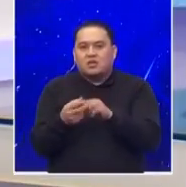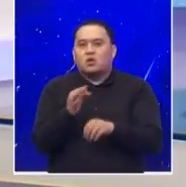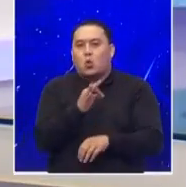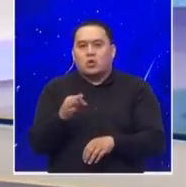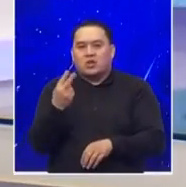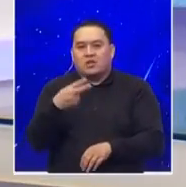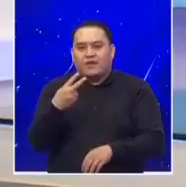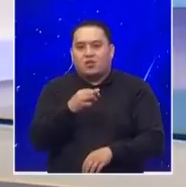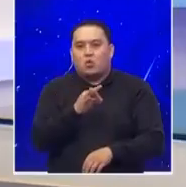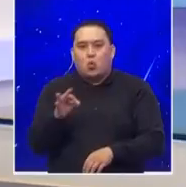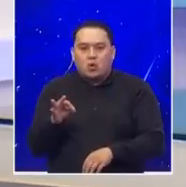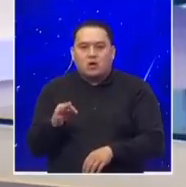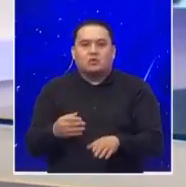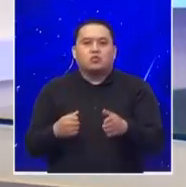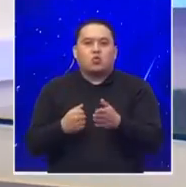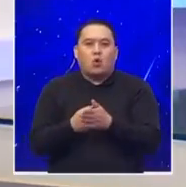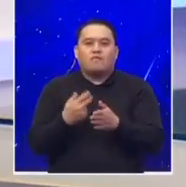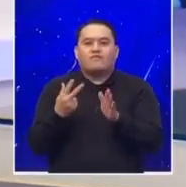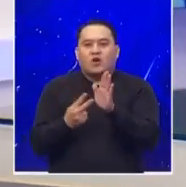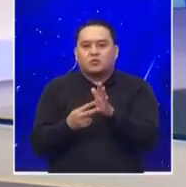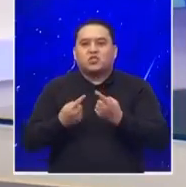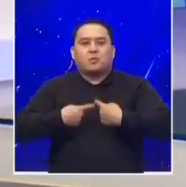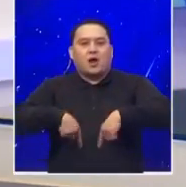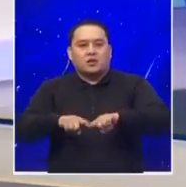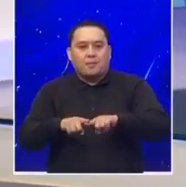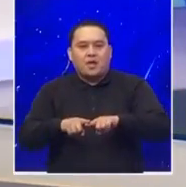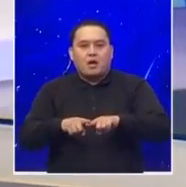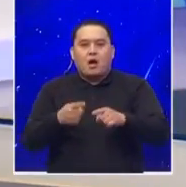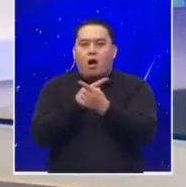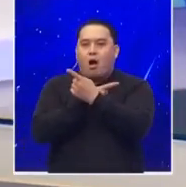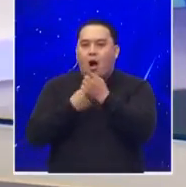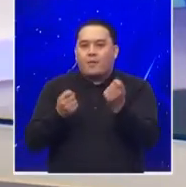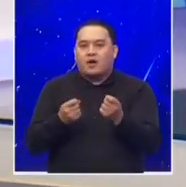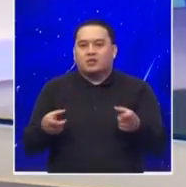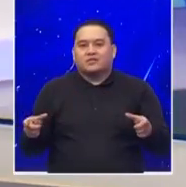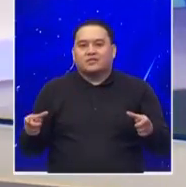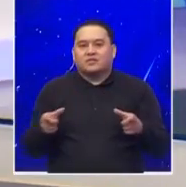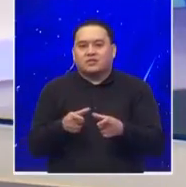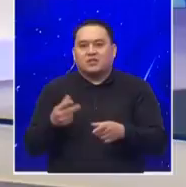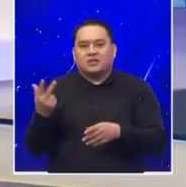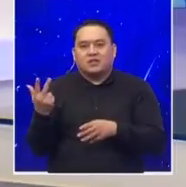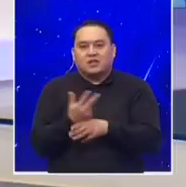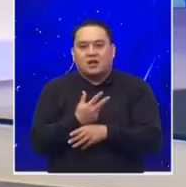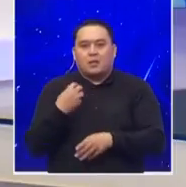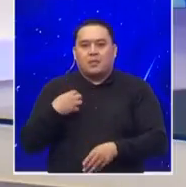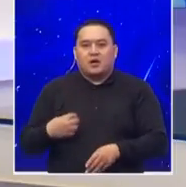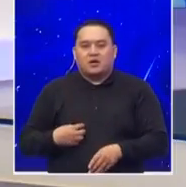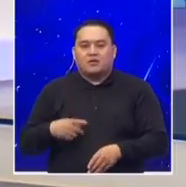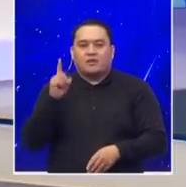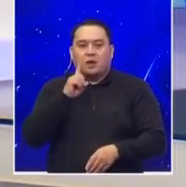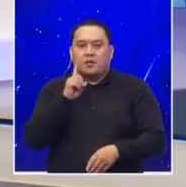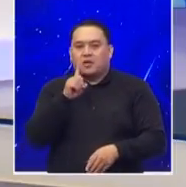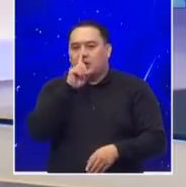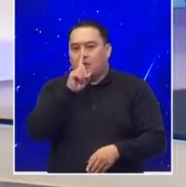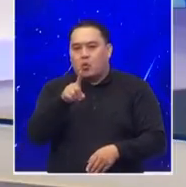вместо 20:00 еще в 8 департаментах. При этом объявлять в стране третий локдаун Париж пока не намерен.